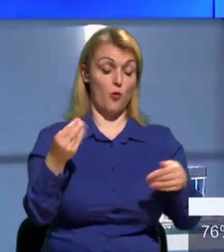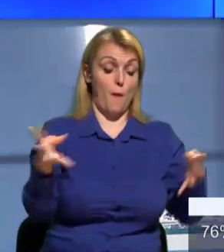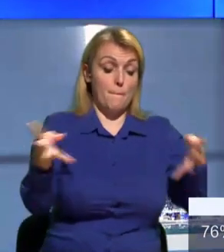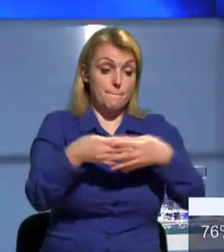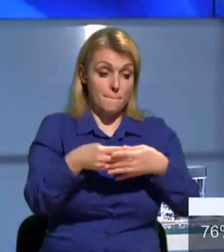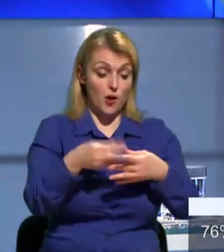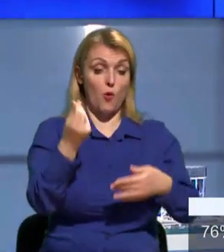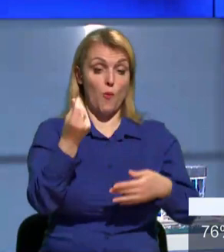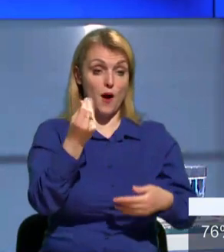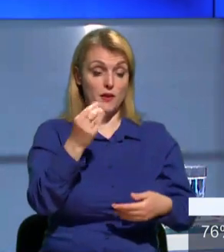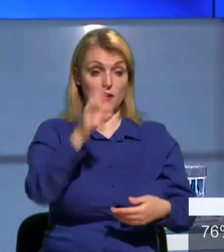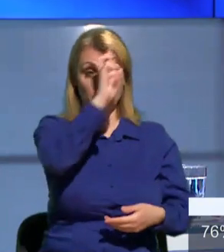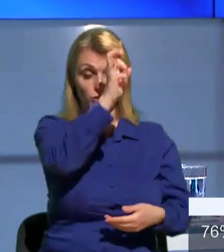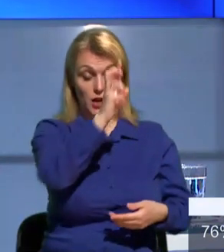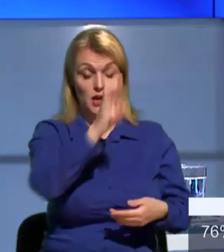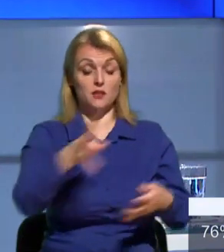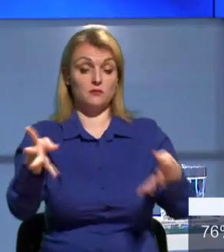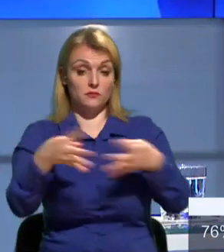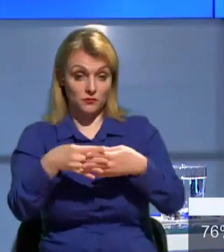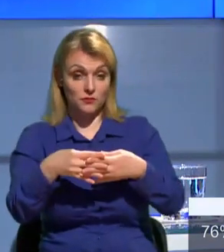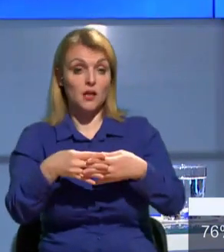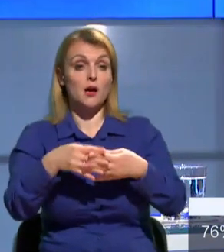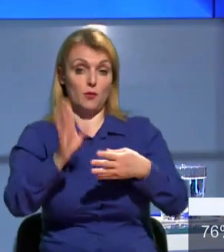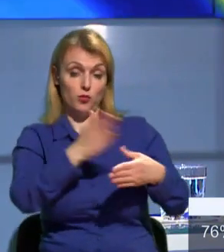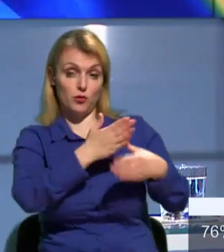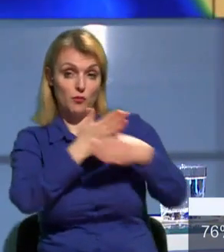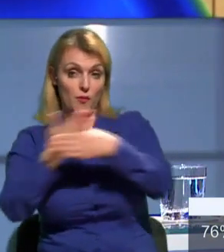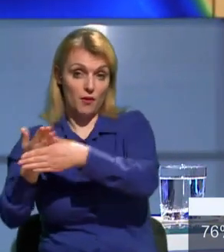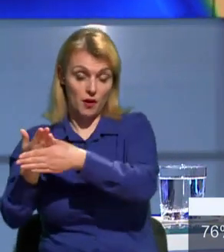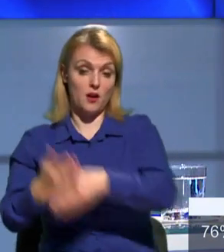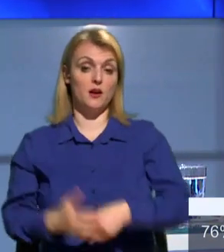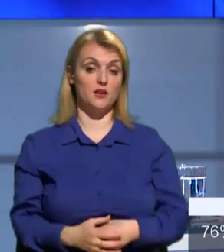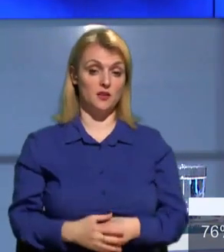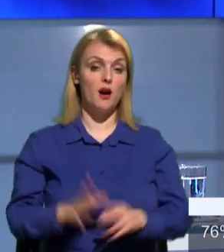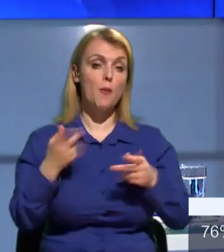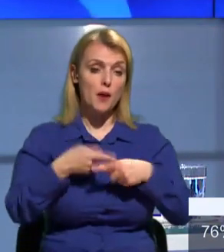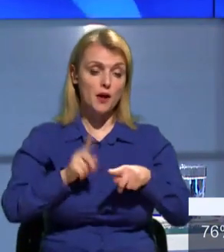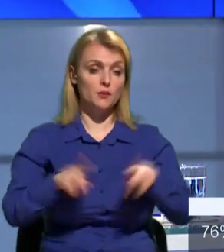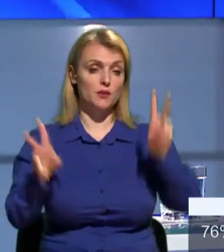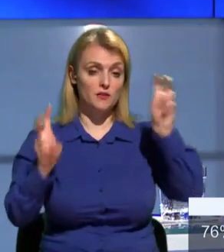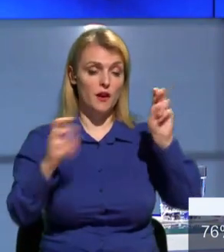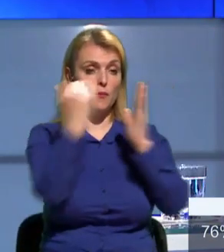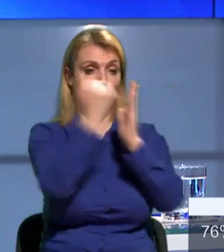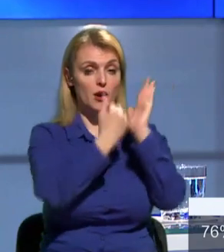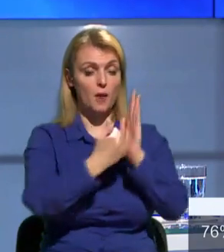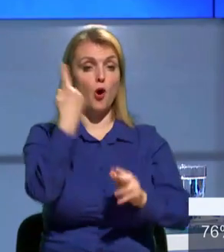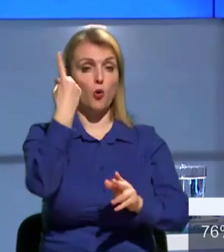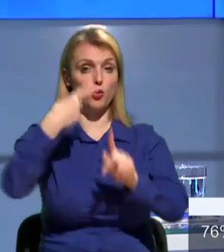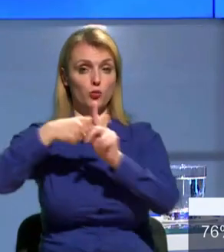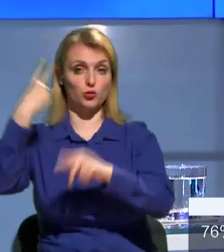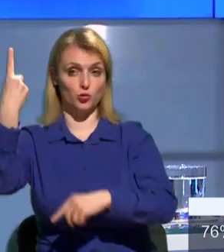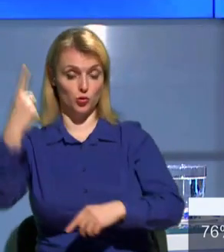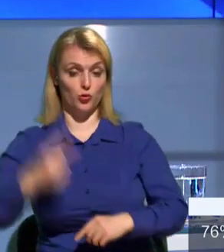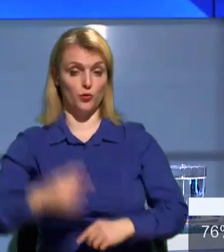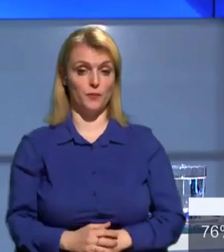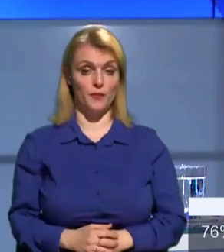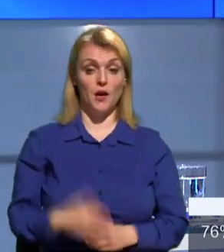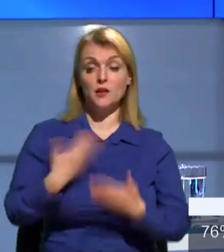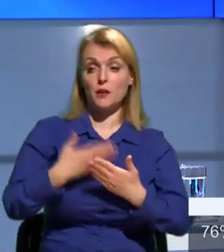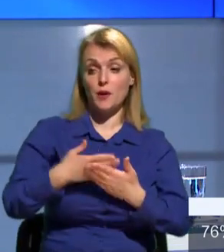peste 600 doar în ultimii ani. Noi acum examinăm chiar și experiența unor state, cum ar fi, de exemplu,